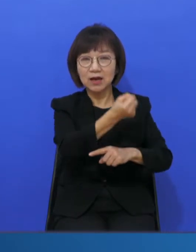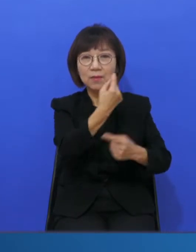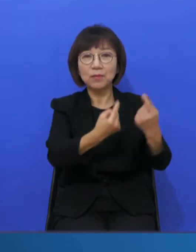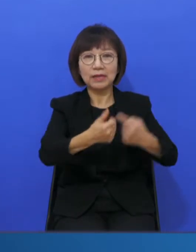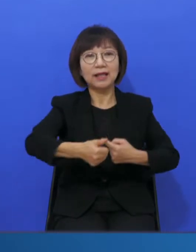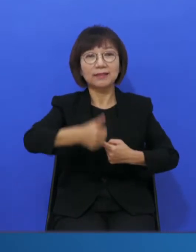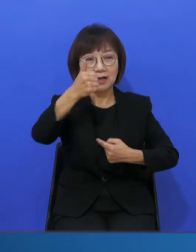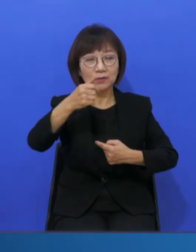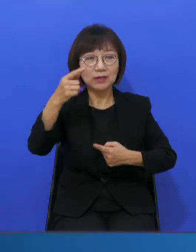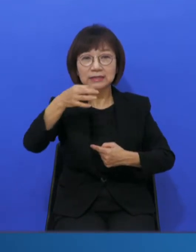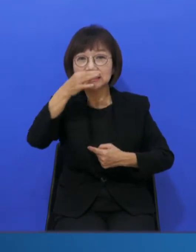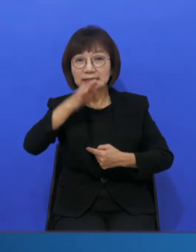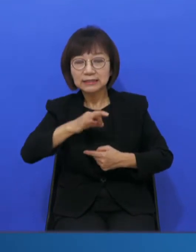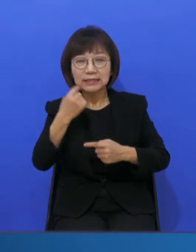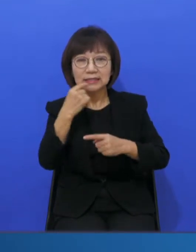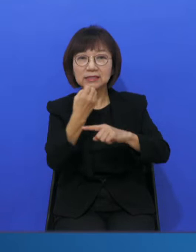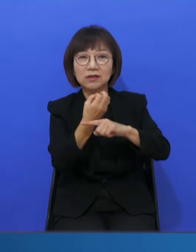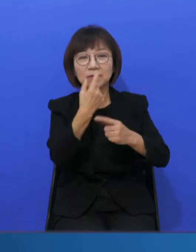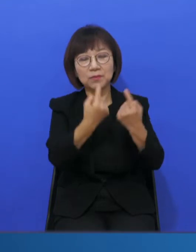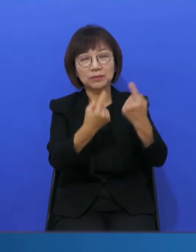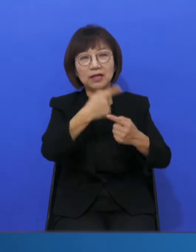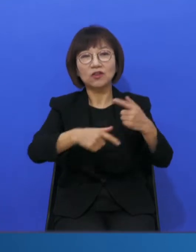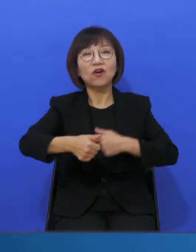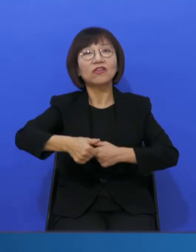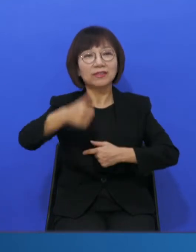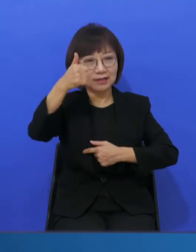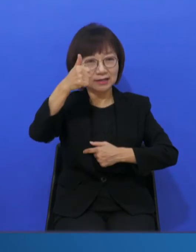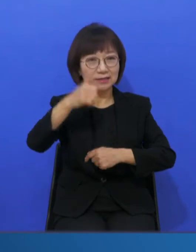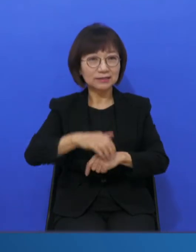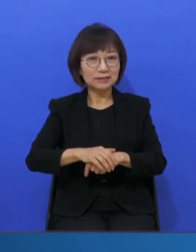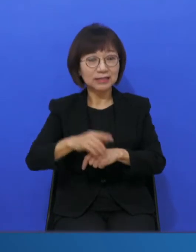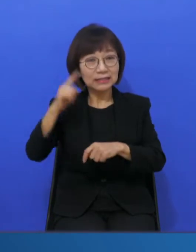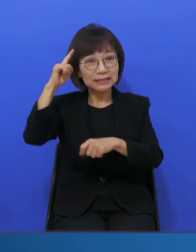얻는 것보다 낫고 이 근심보다 나은